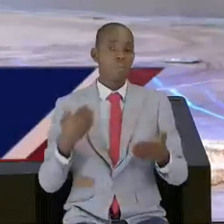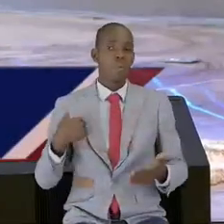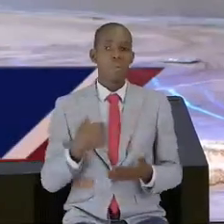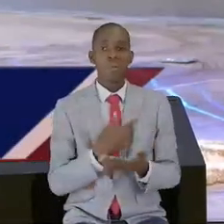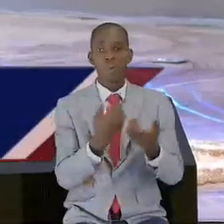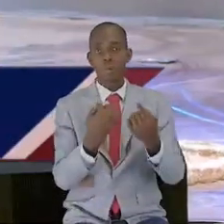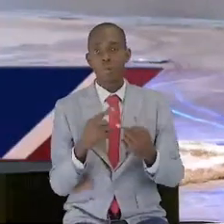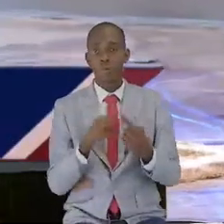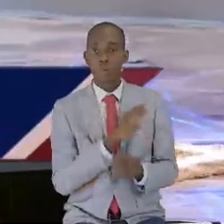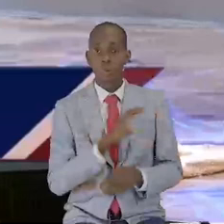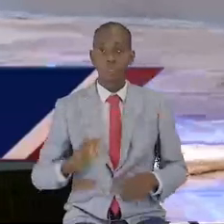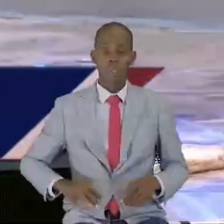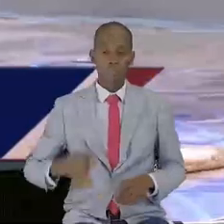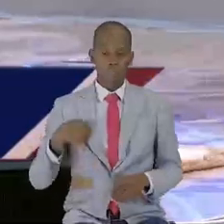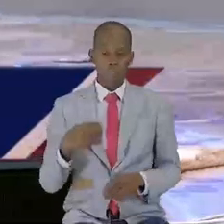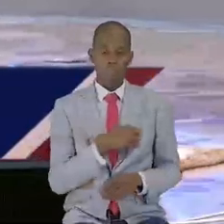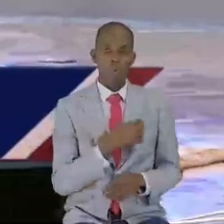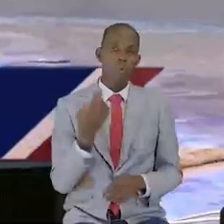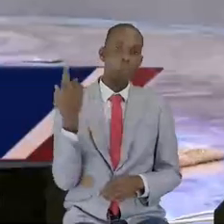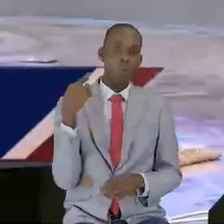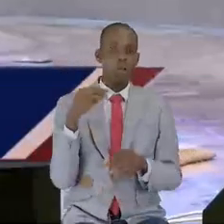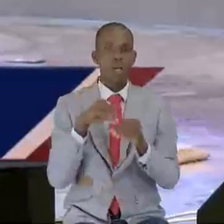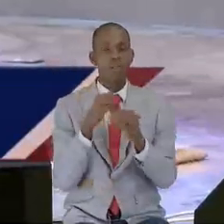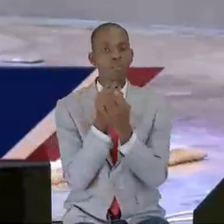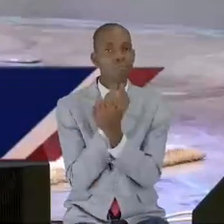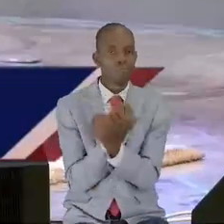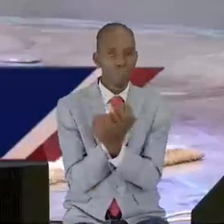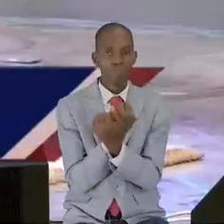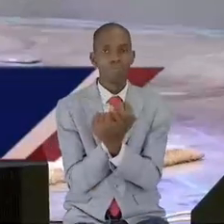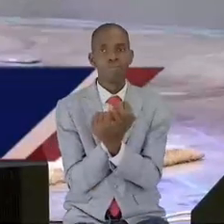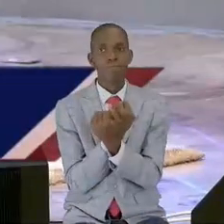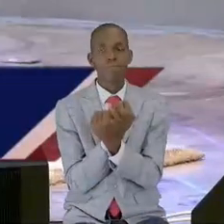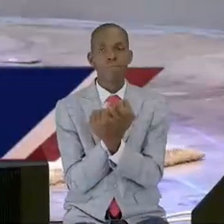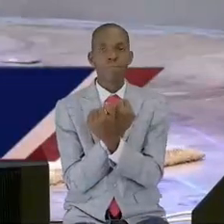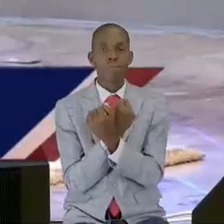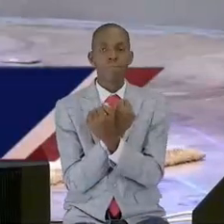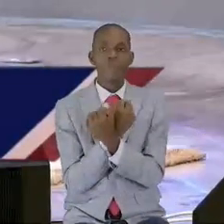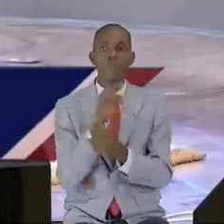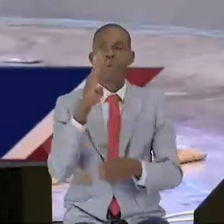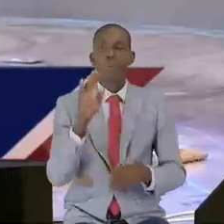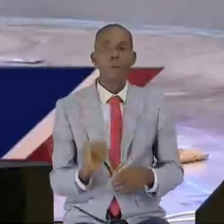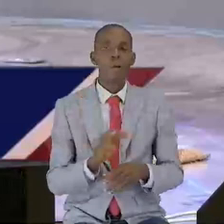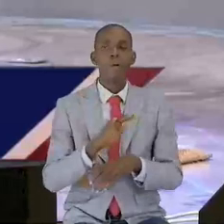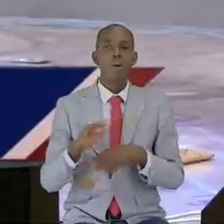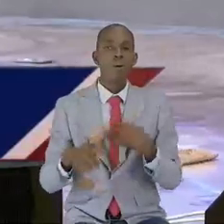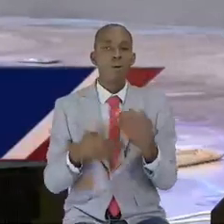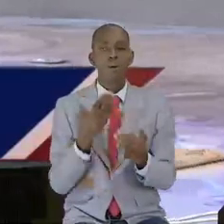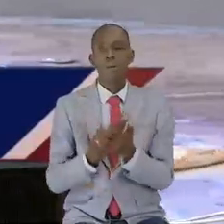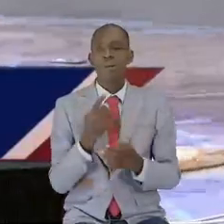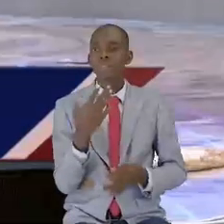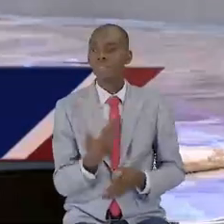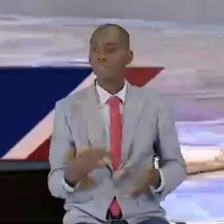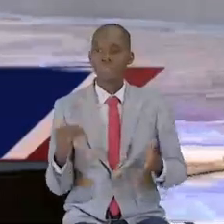Christ, nous étions dans l'esclavage, liés par toutes les